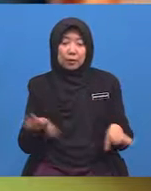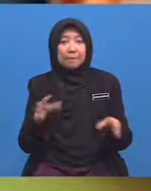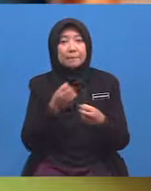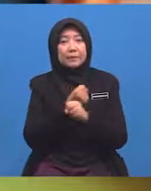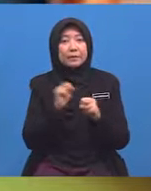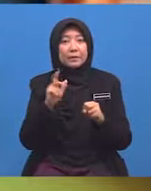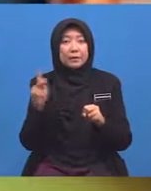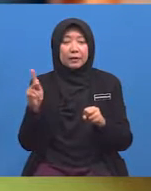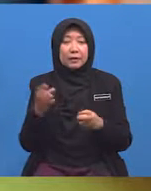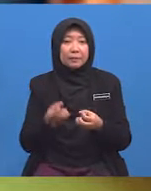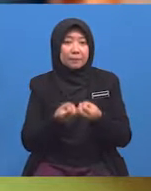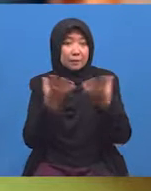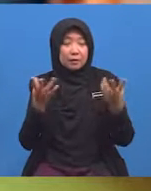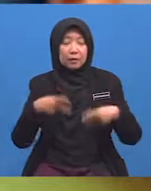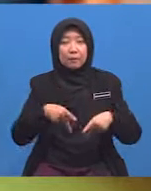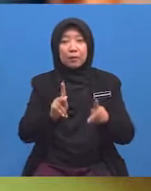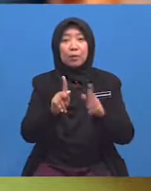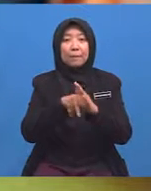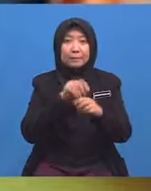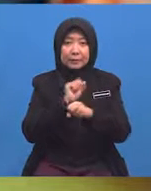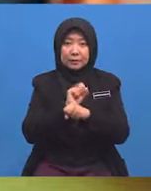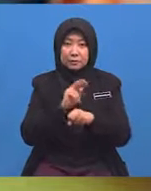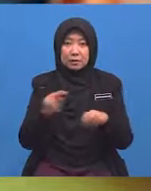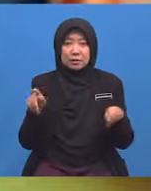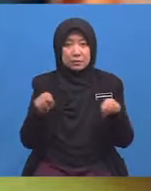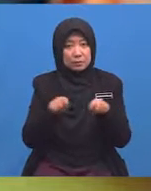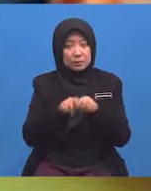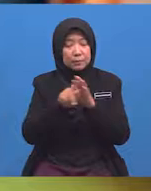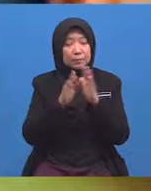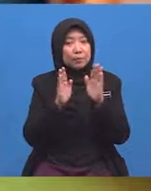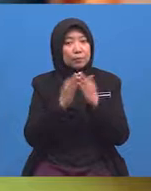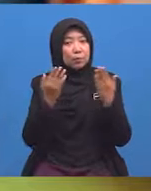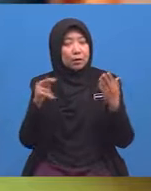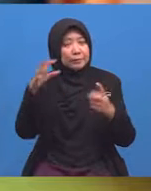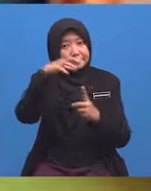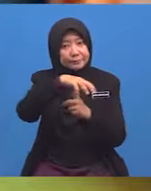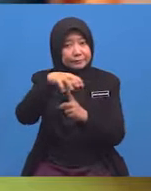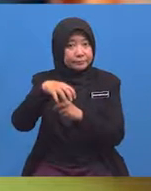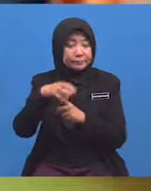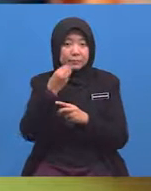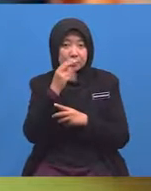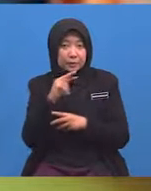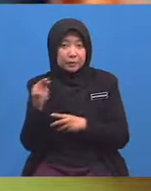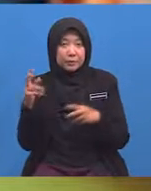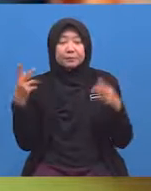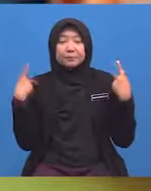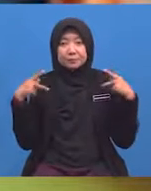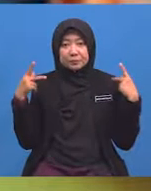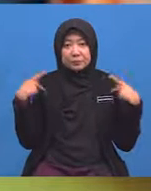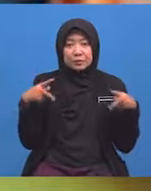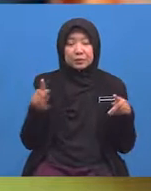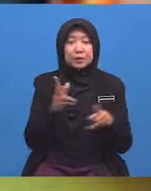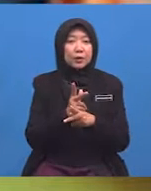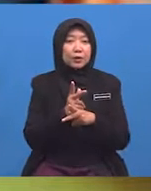menyediakan pelbagai peluang pekerjaan seperti pembukaan gerai makanan, kedai